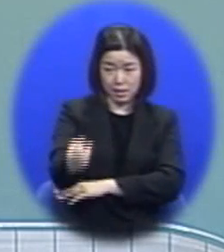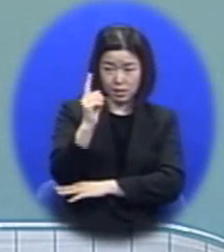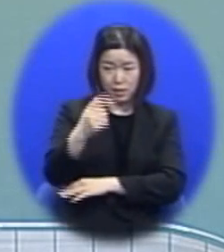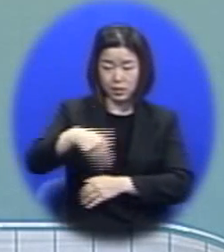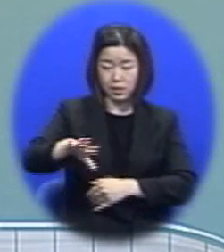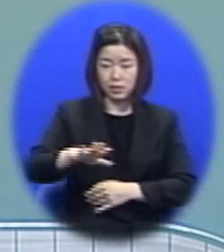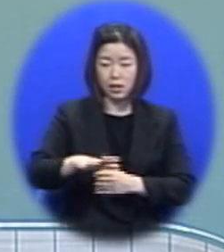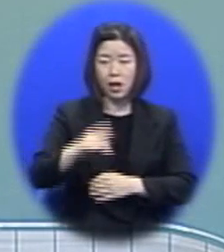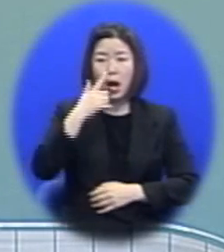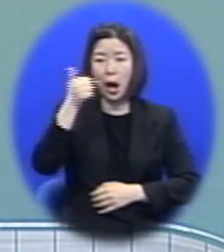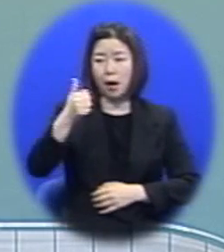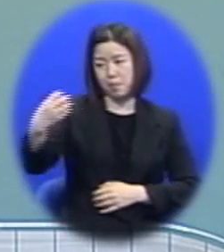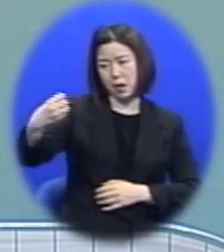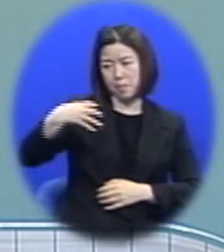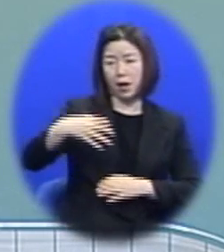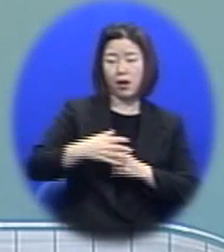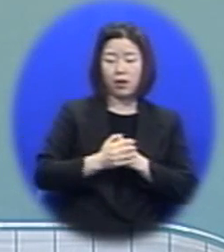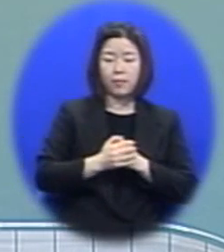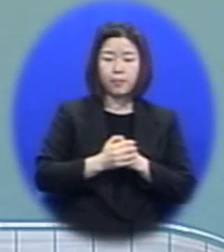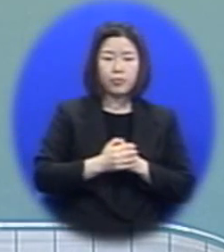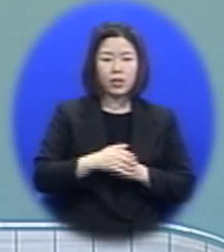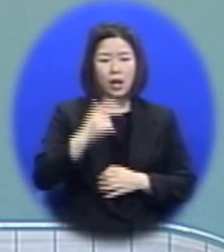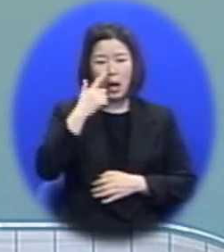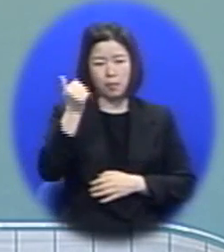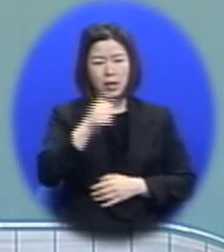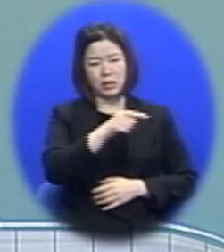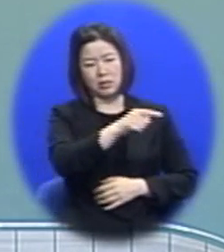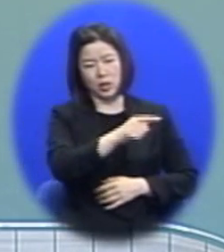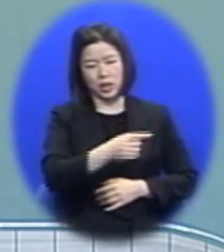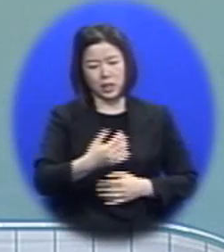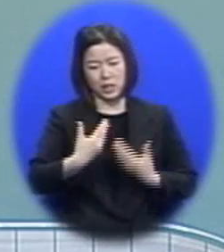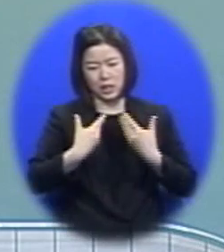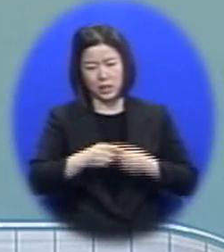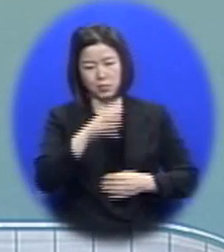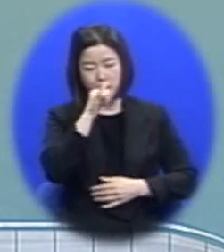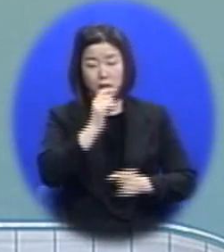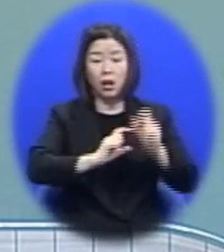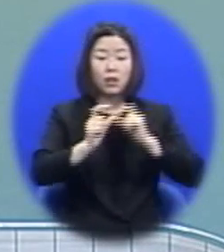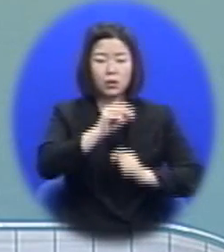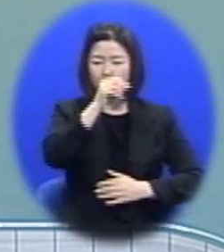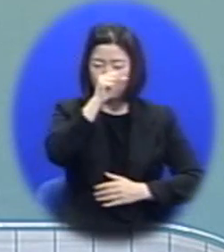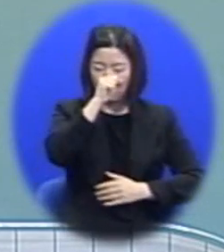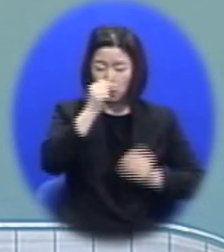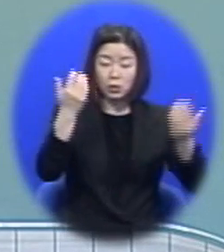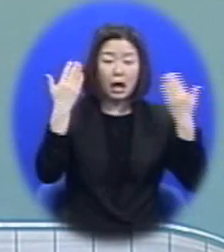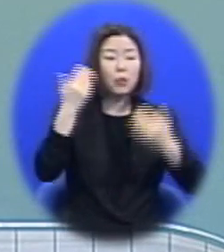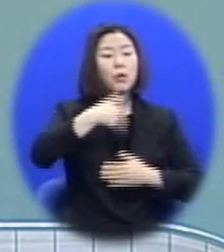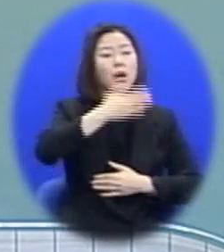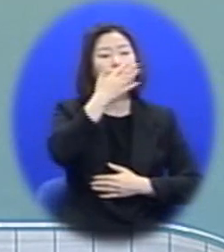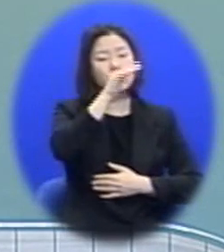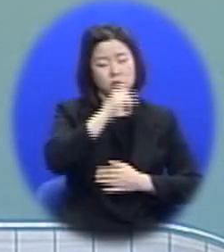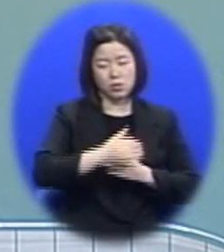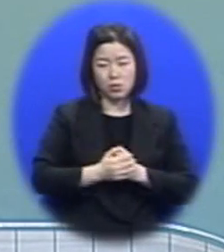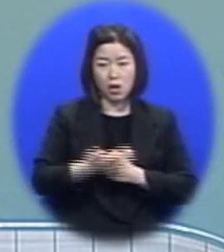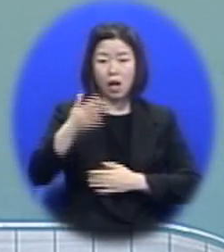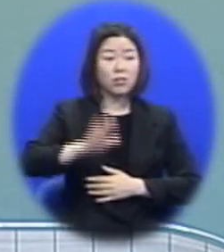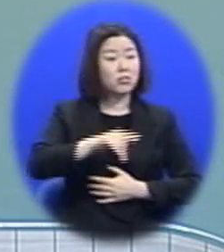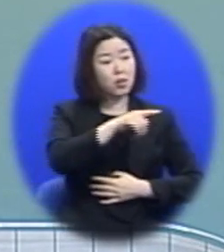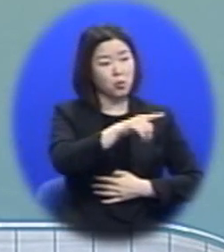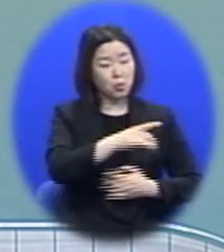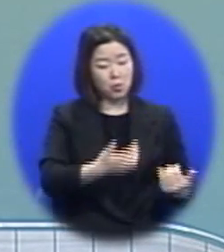이렇게 말씀하셨다 아빠는 내게 실망했다 더 좋은 학교 갈 수 있었다 그런데 너는